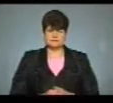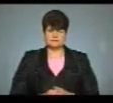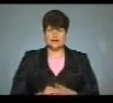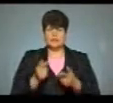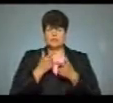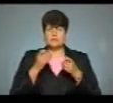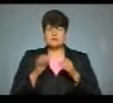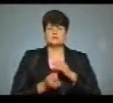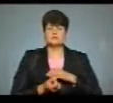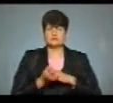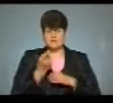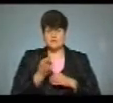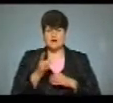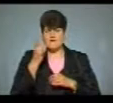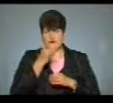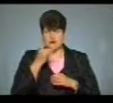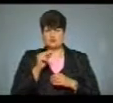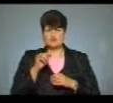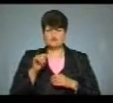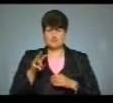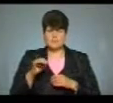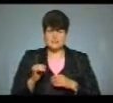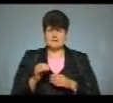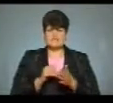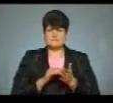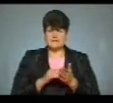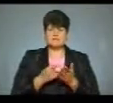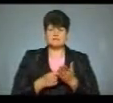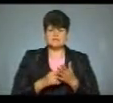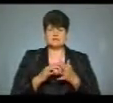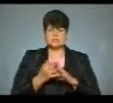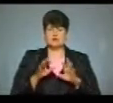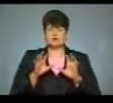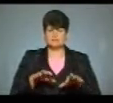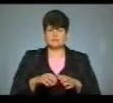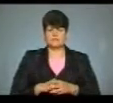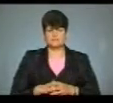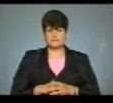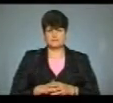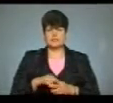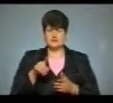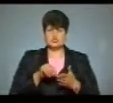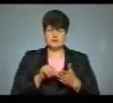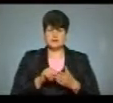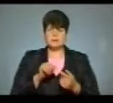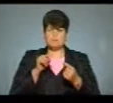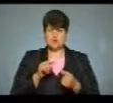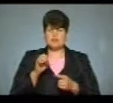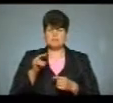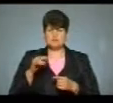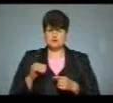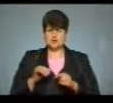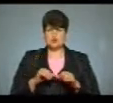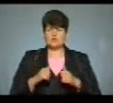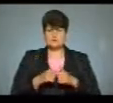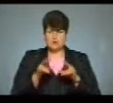Інформацію про спалах африканської чуми свиней у Великій Березовиці підтвердив селищний голова Ілля Костюк. Він член протиепізоотичної комісії,